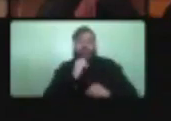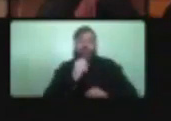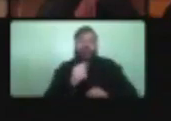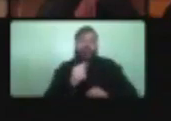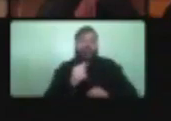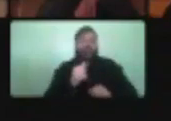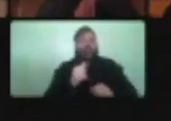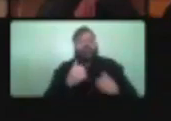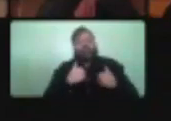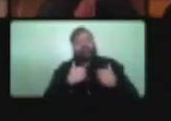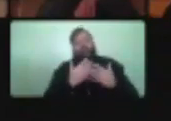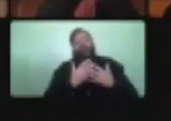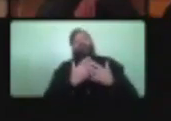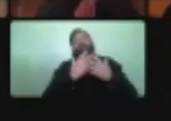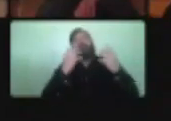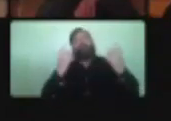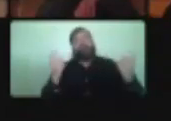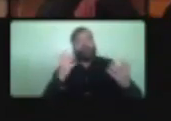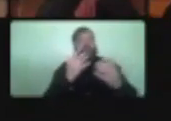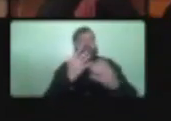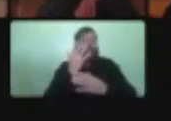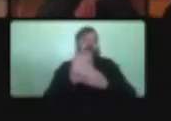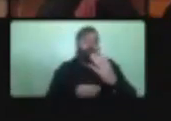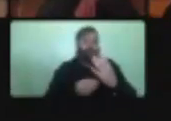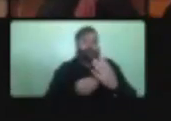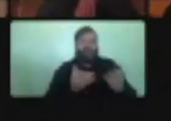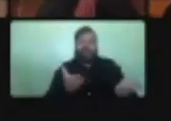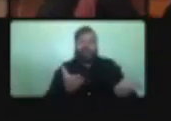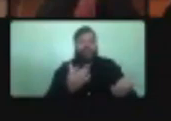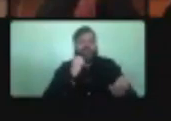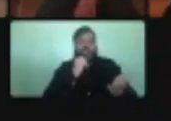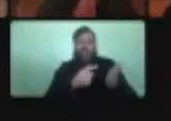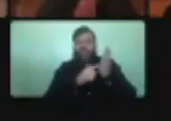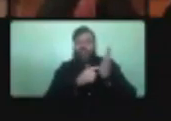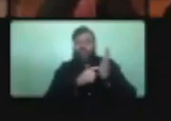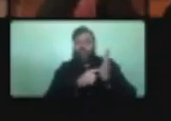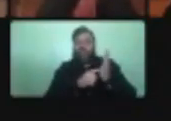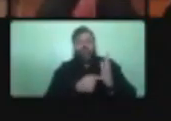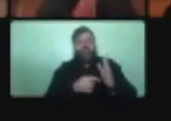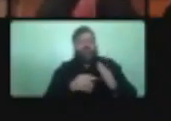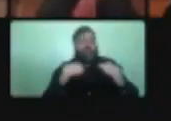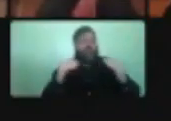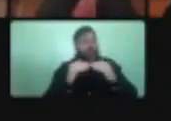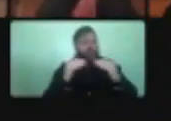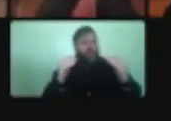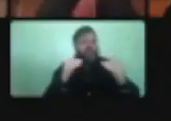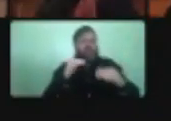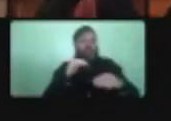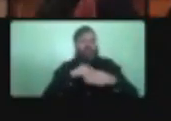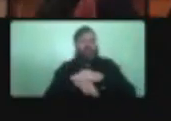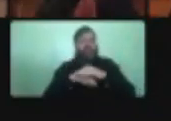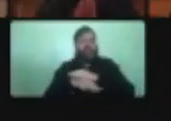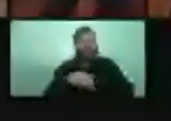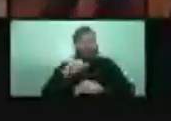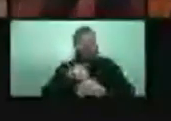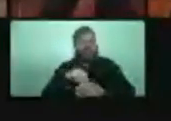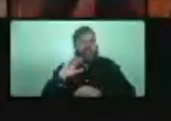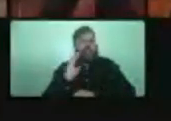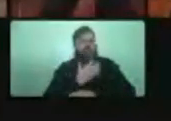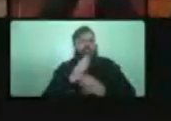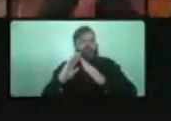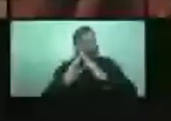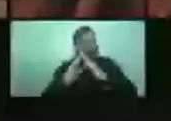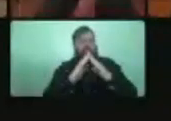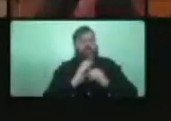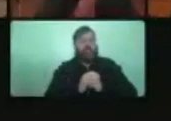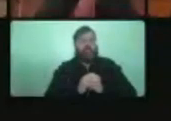La usawa kuhusiana na viwanja picha hizi unazoona hapa mbele hazionyeshi kwamba